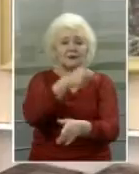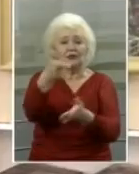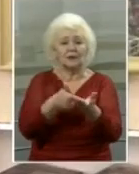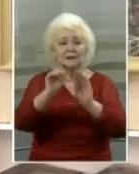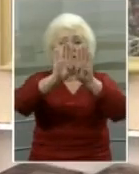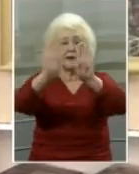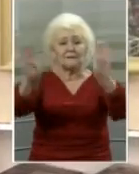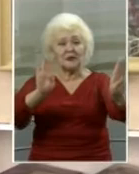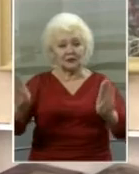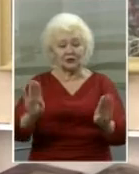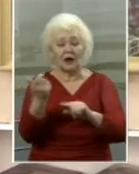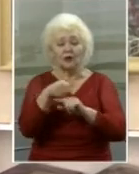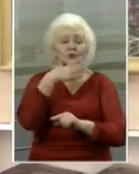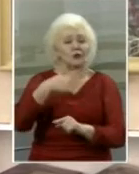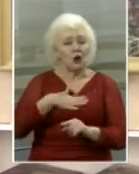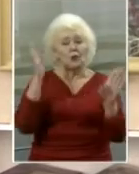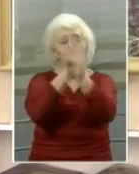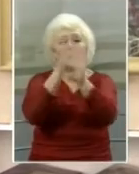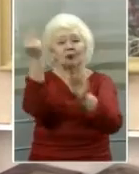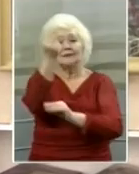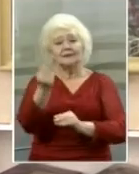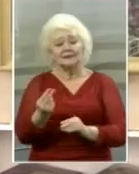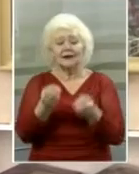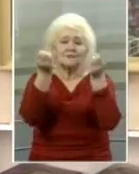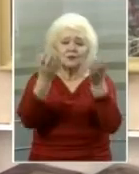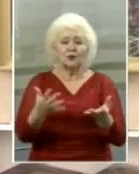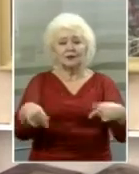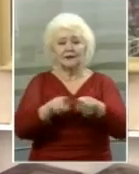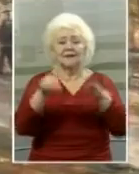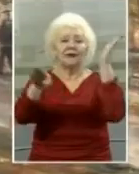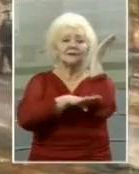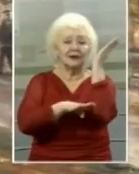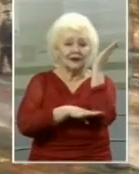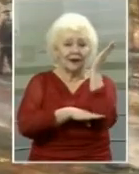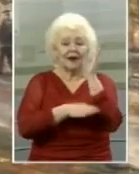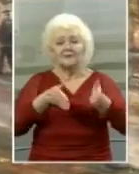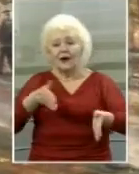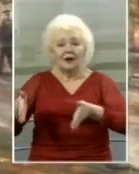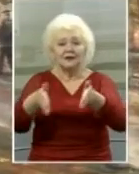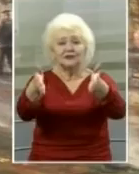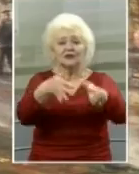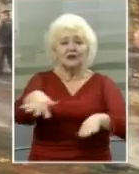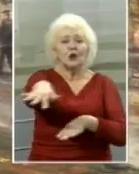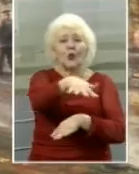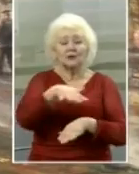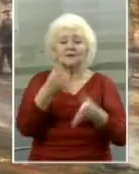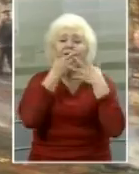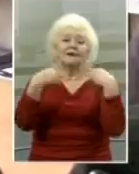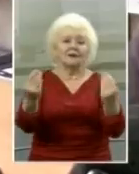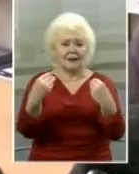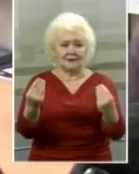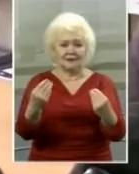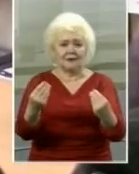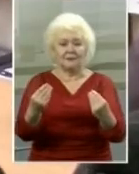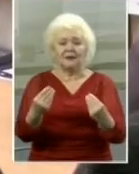пейзаж. Хоча дуже люблю пейзаж такий, просто там дерева, річки, озера. Краса надихає.